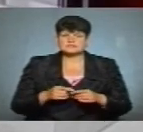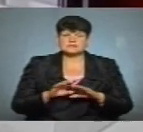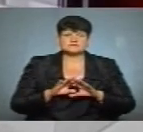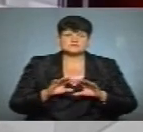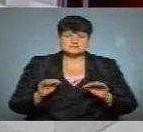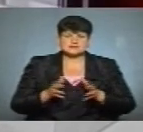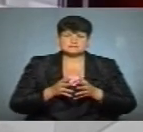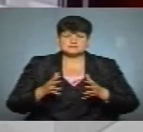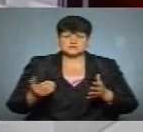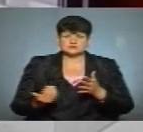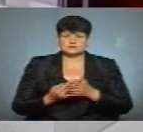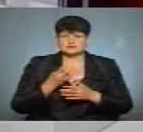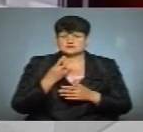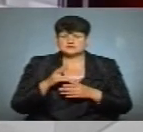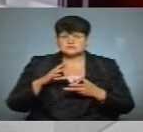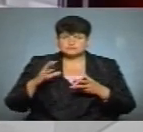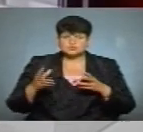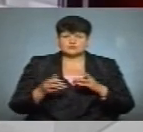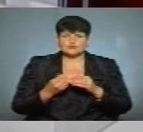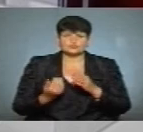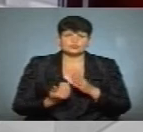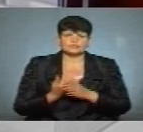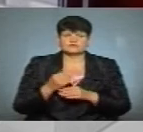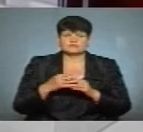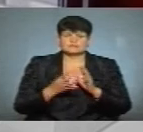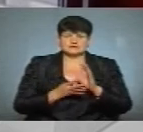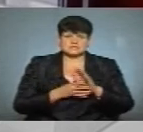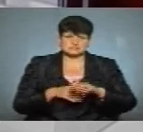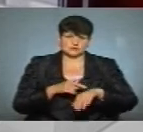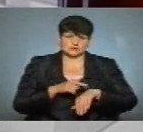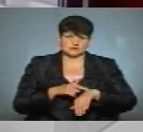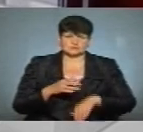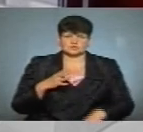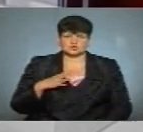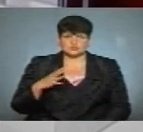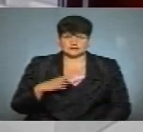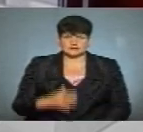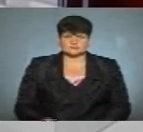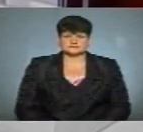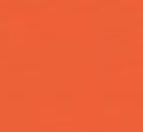все. Більше дивіться у наступному підсумковому випуску новин о 19 годині. Дочекайтеся.